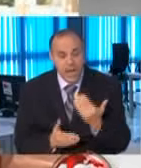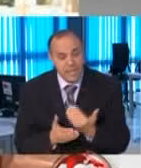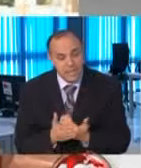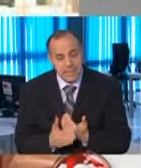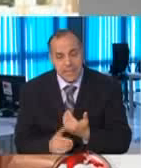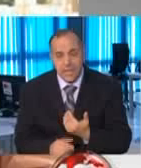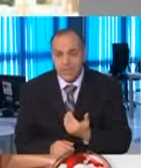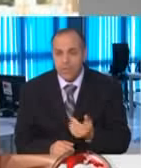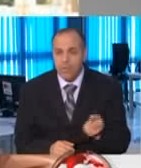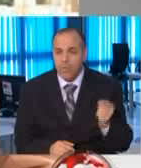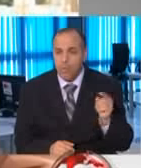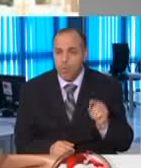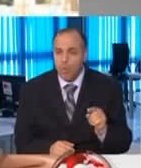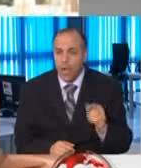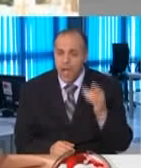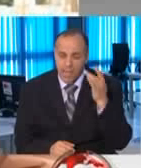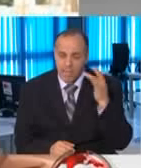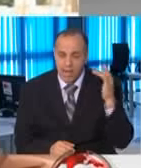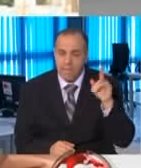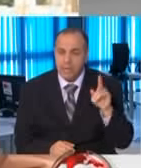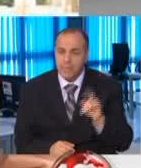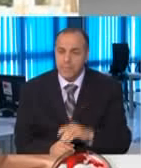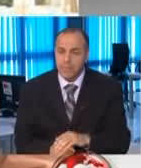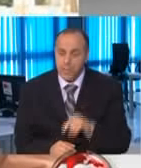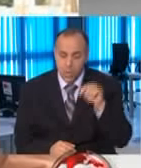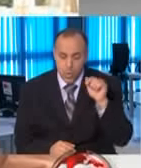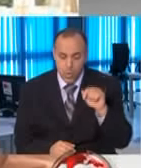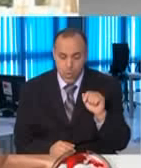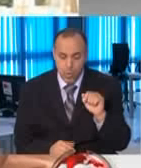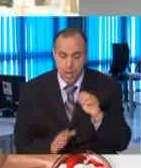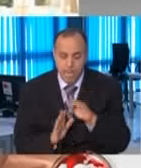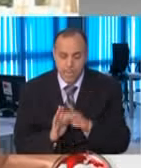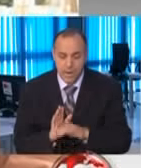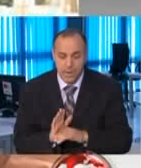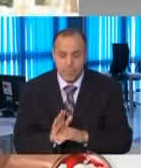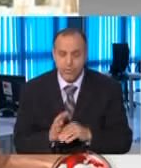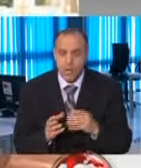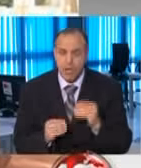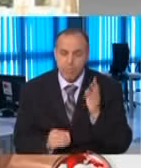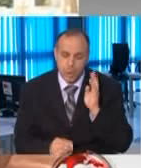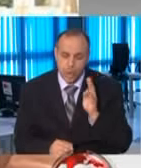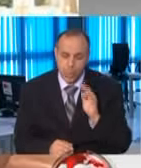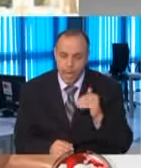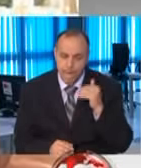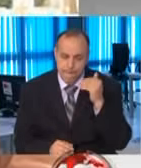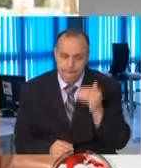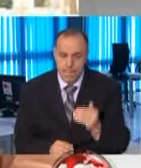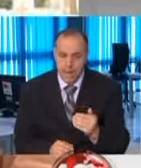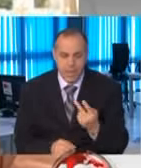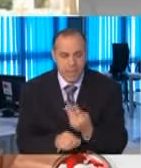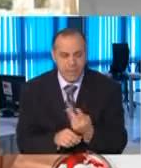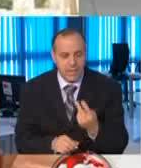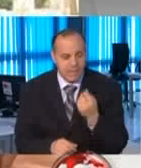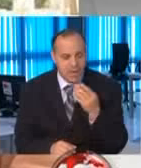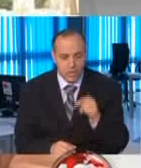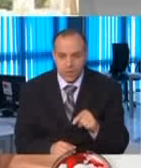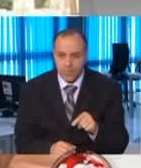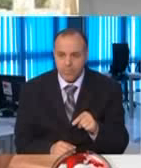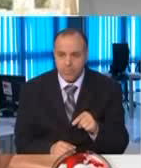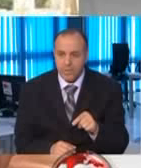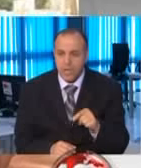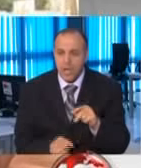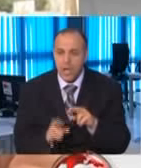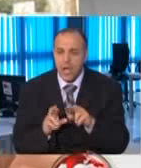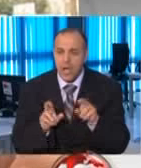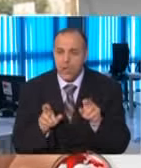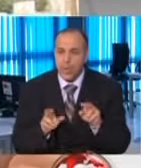واقتصادي وأيضا تثقيفي. لذلك اليوم عنا فقرات إن شاء الله عنا ندوة بعد قليل الساعة الثانية هي تحت